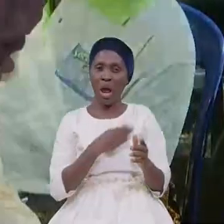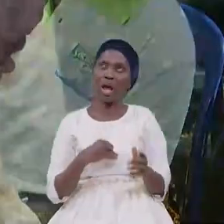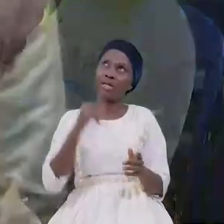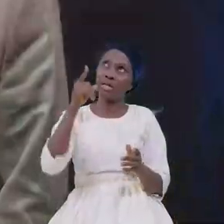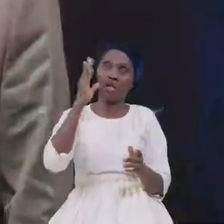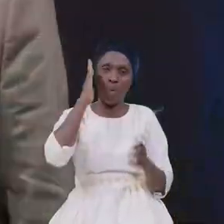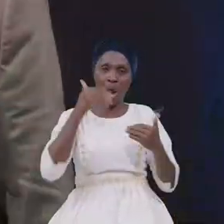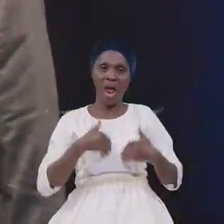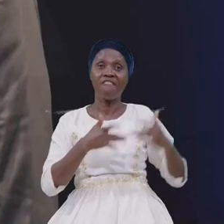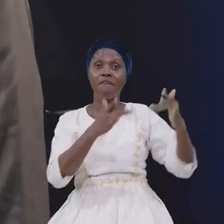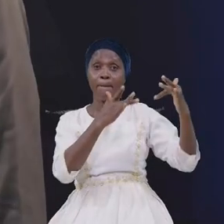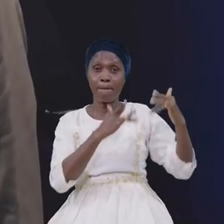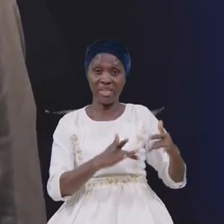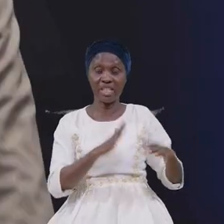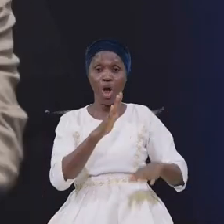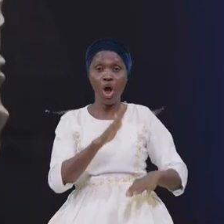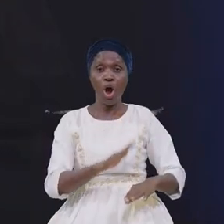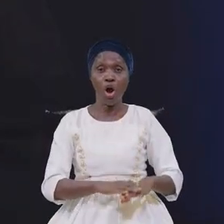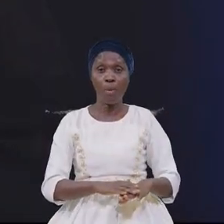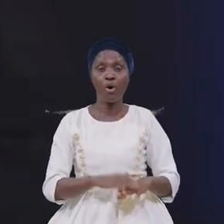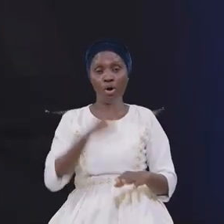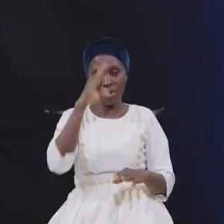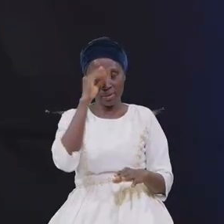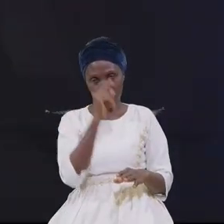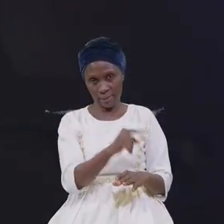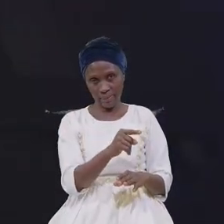aura pitié de lui.